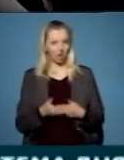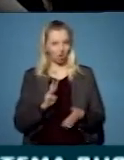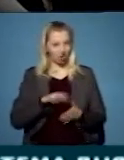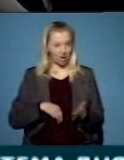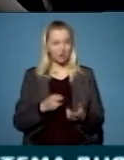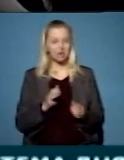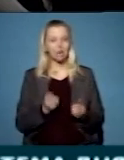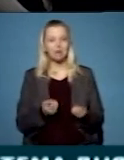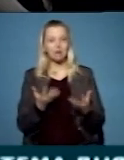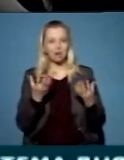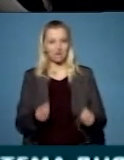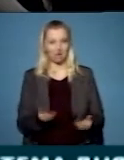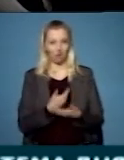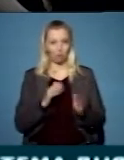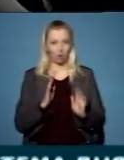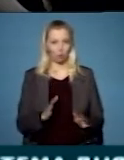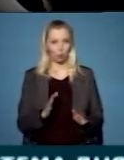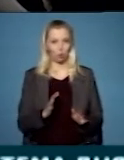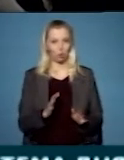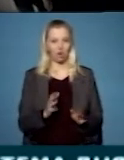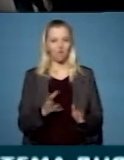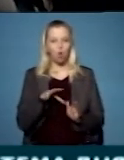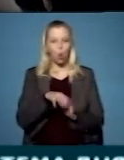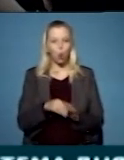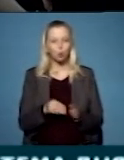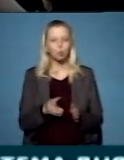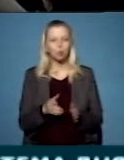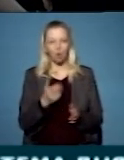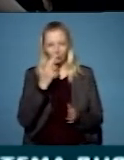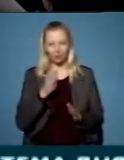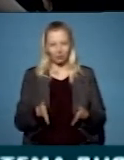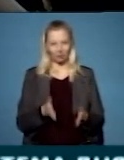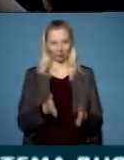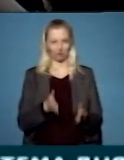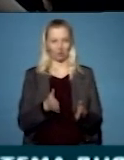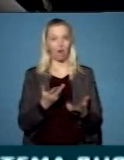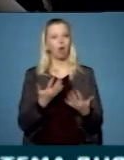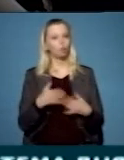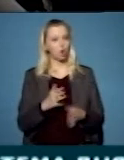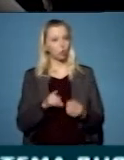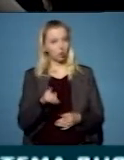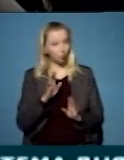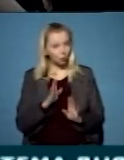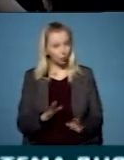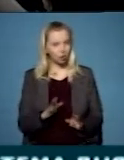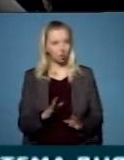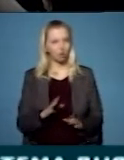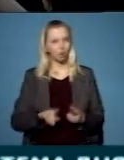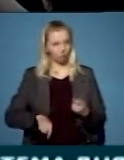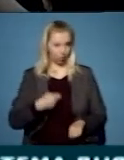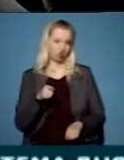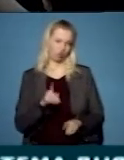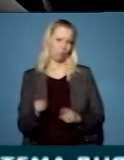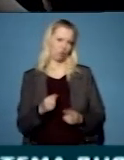ось декілька днів. Ми будемо, скажімо так, входити в колію даного діяння. А далі, вже якщо ти будеш порушувати, ти